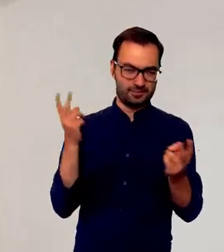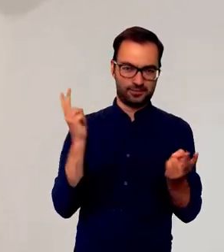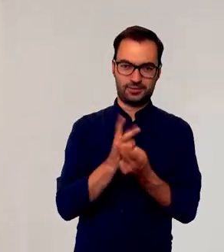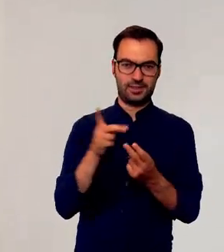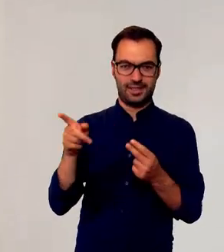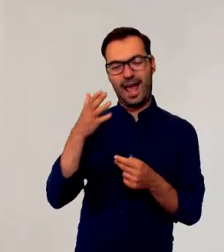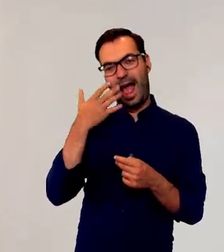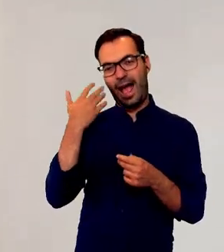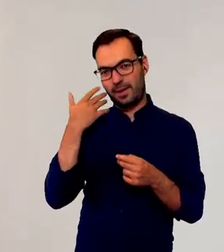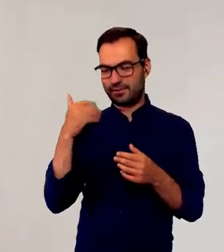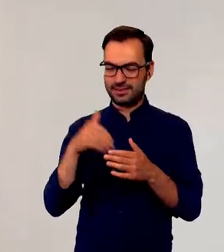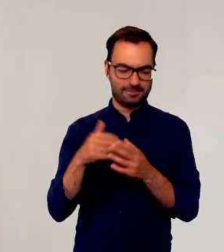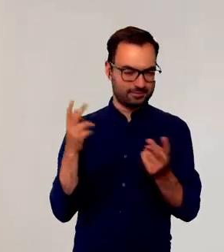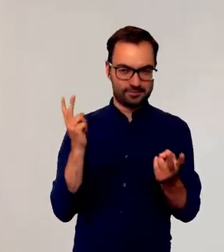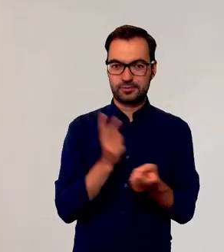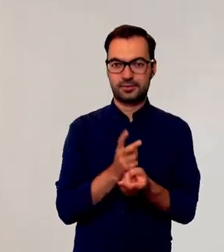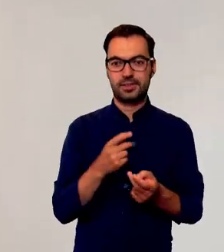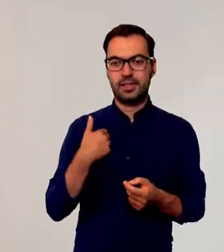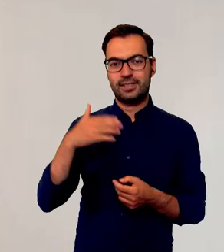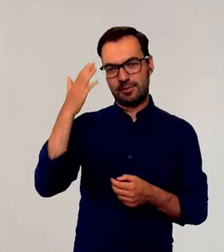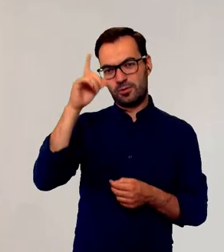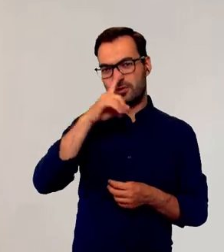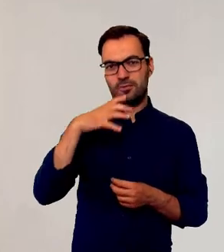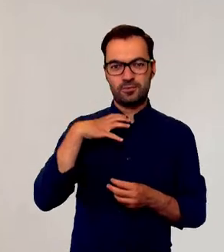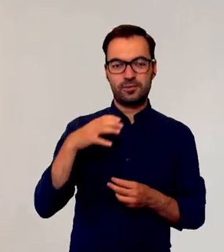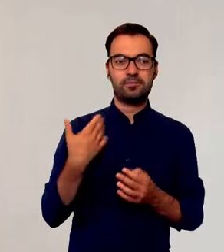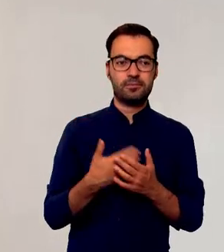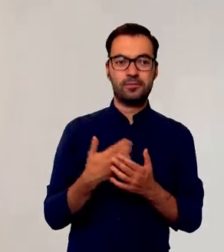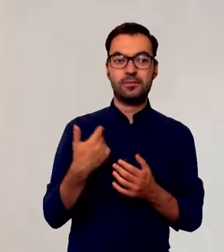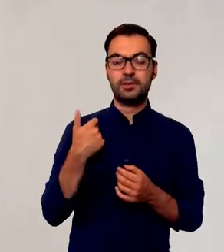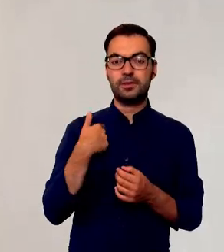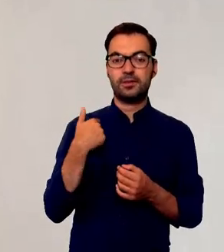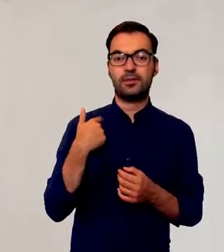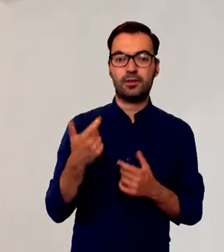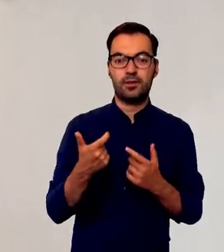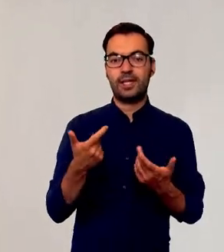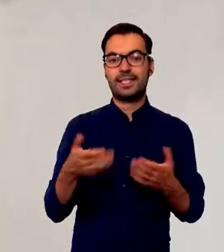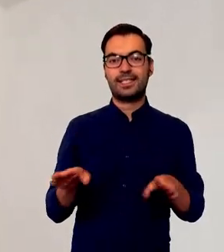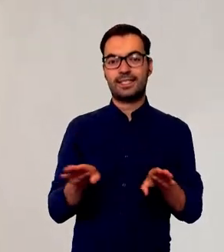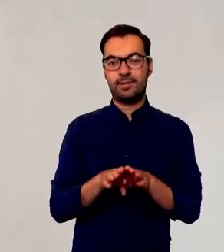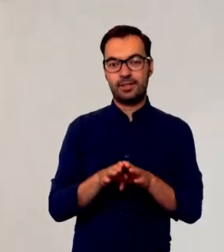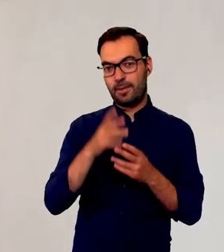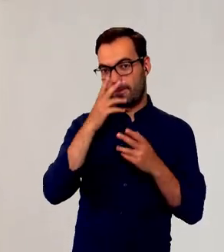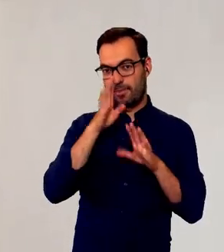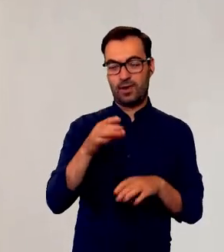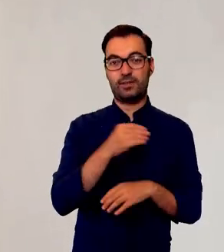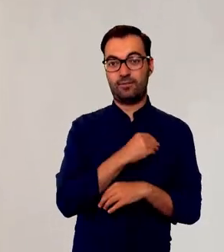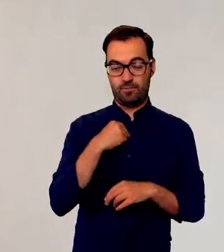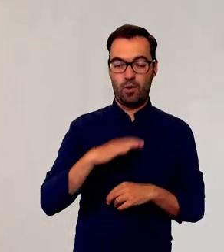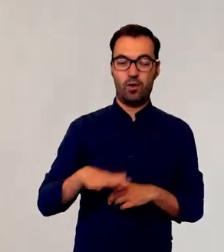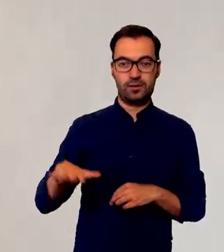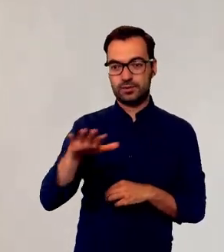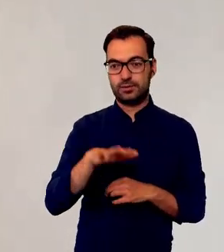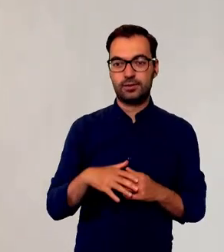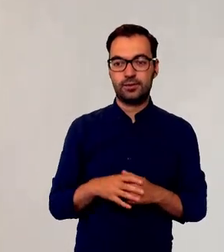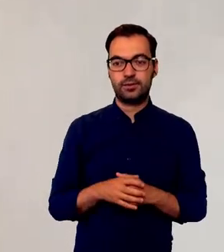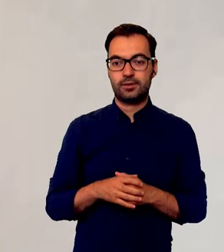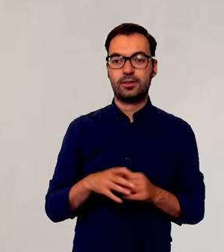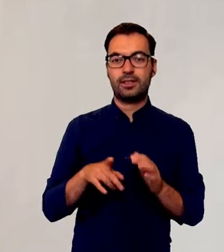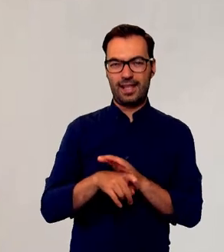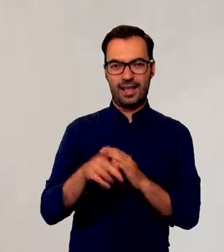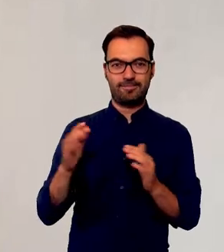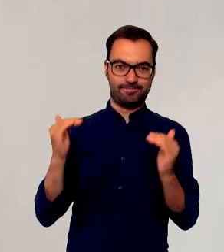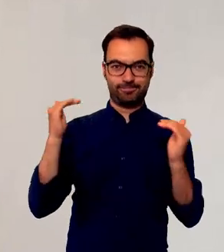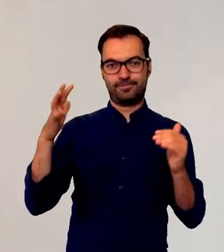opisuje tych Arabów. Ja znam ludzi bardzo bogatych, ponieważ zdarzało mi się robić zamknięte pokazy w Polsce dla